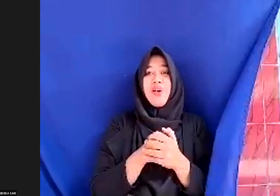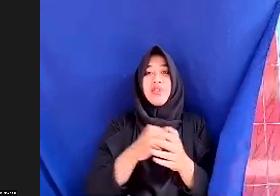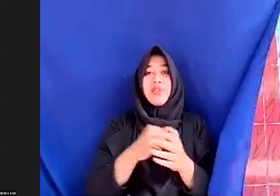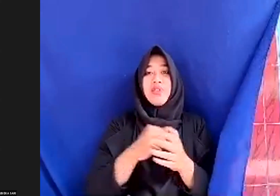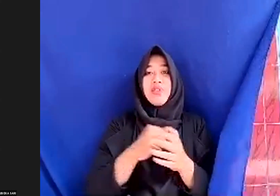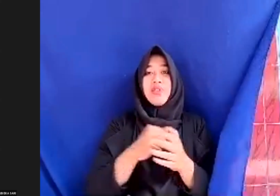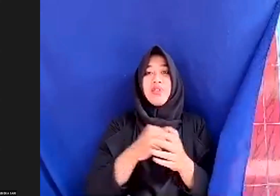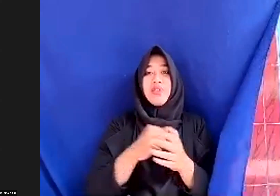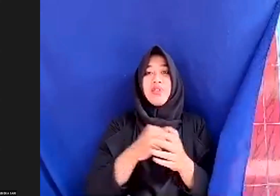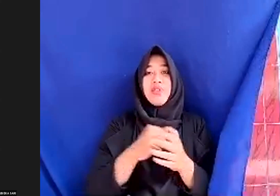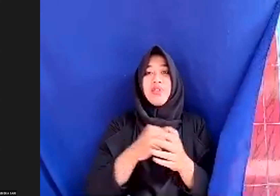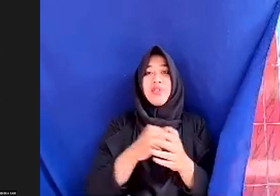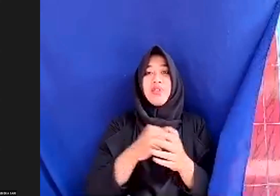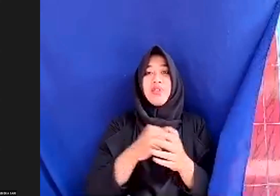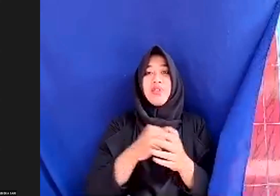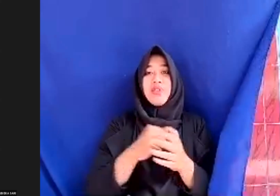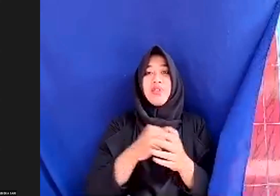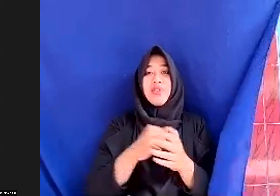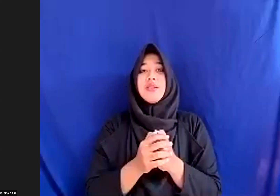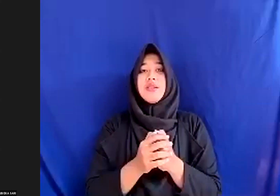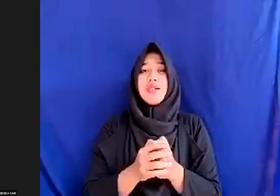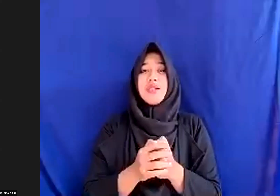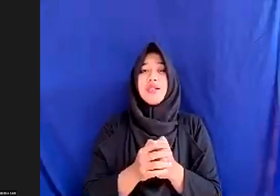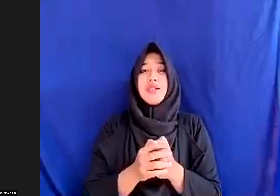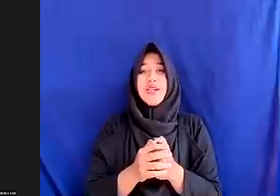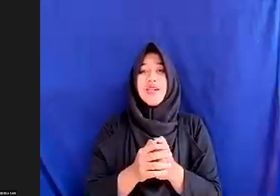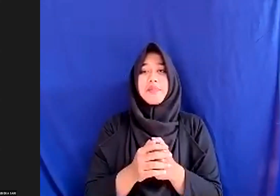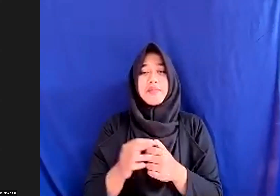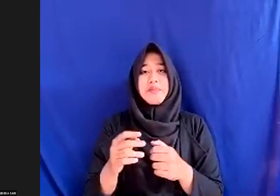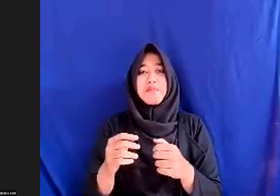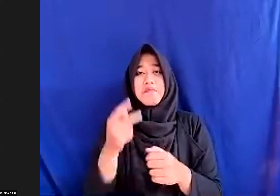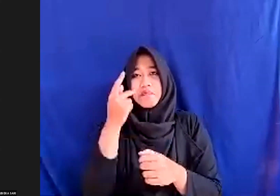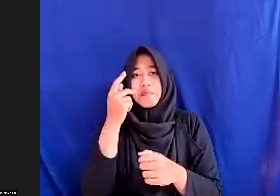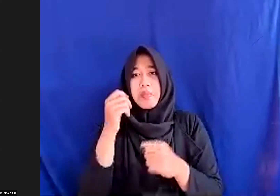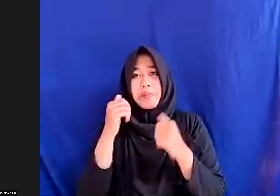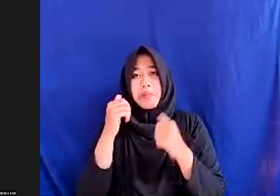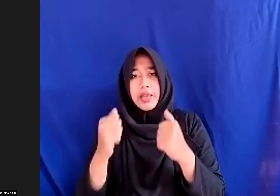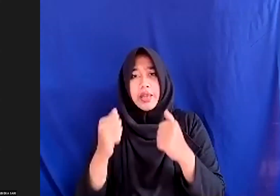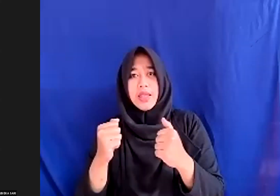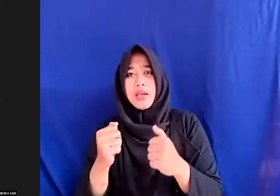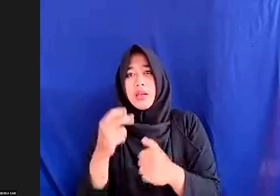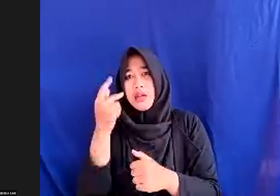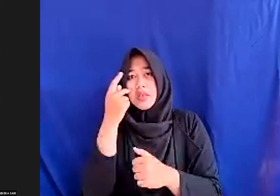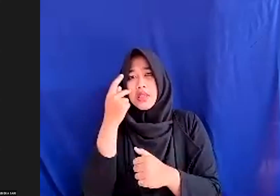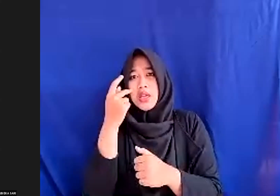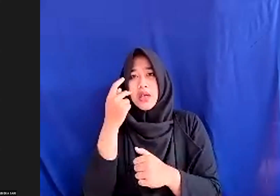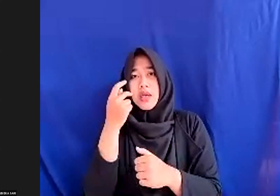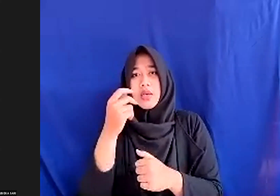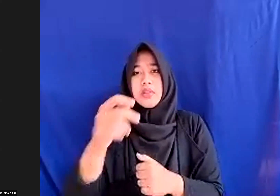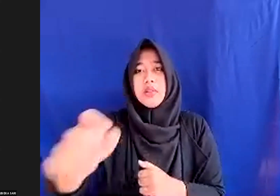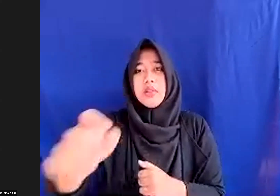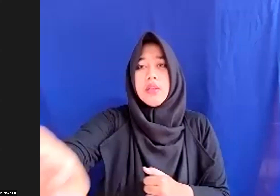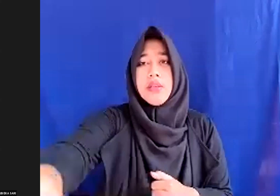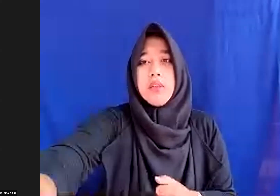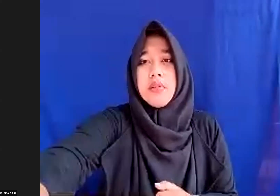dong, mempertahankan menjadi beteng depan akan adanya sebuah